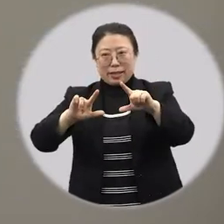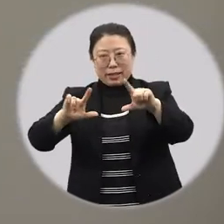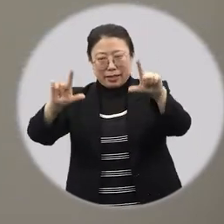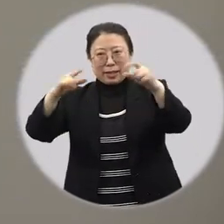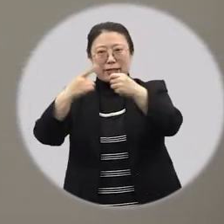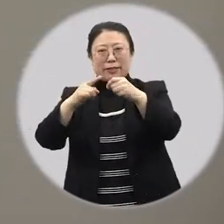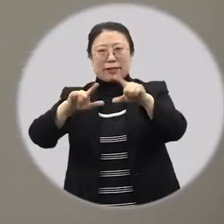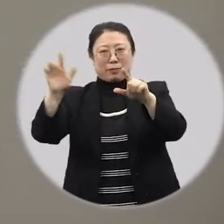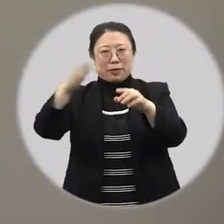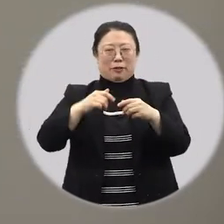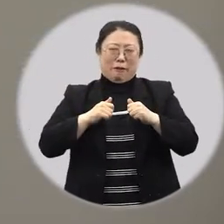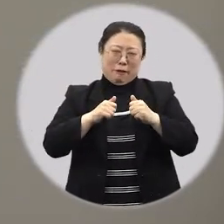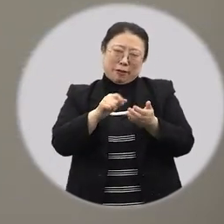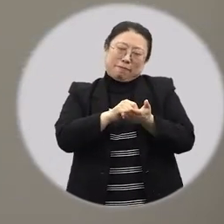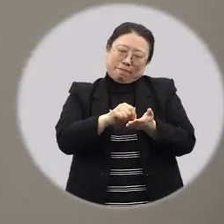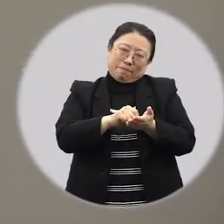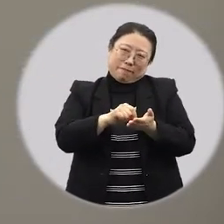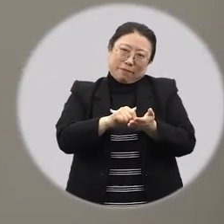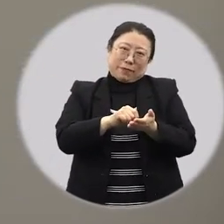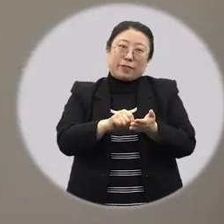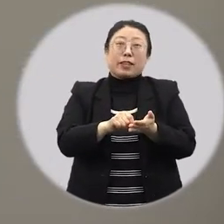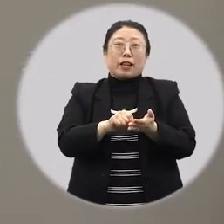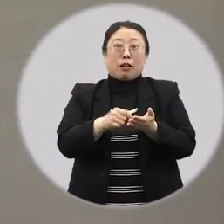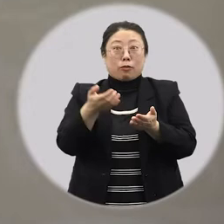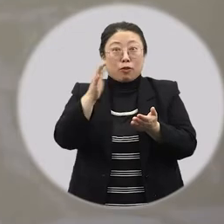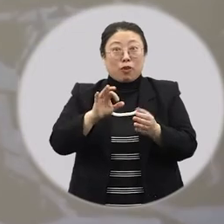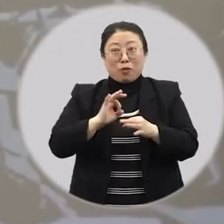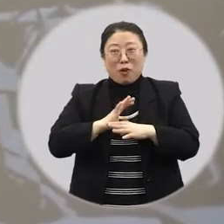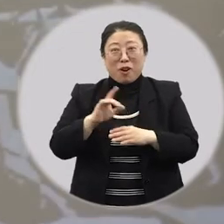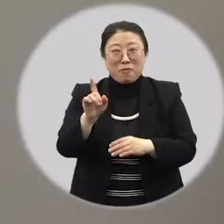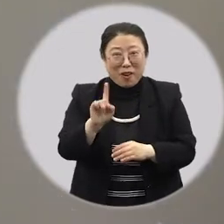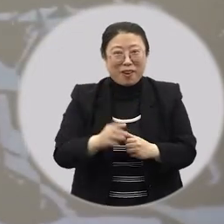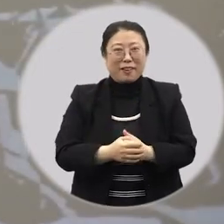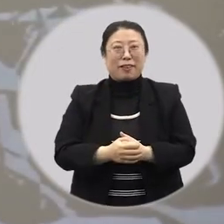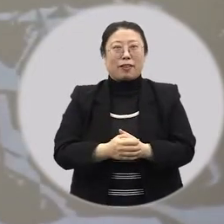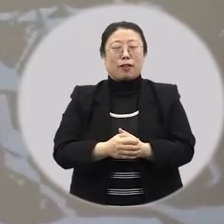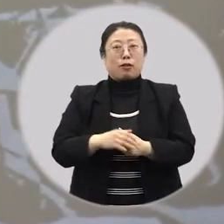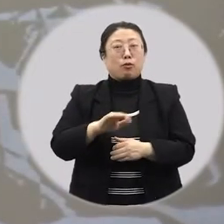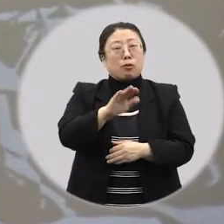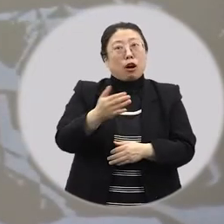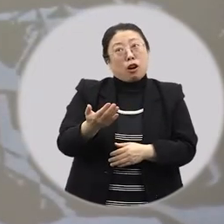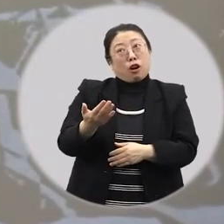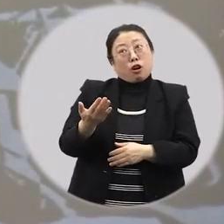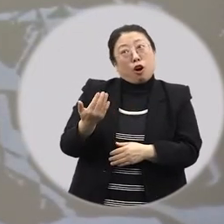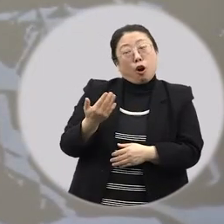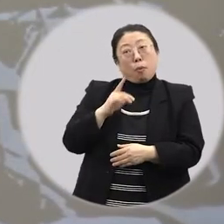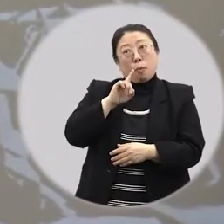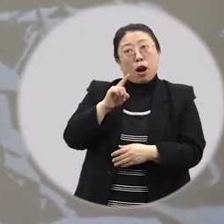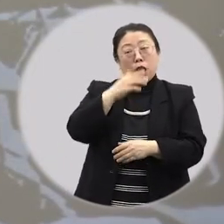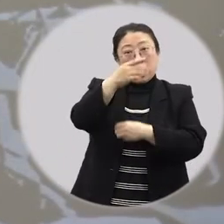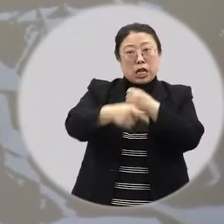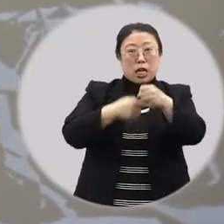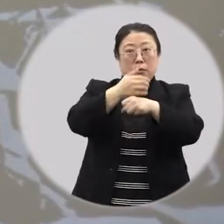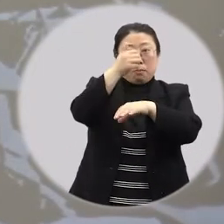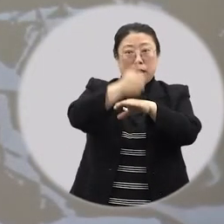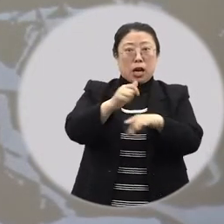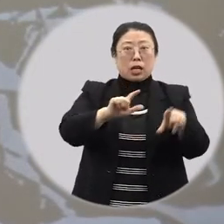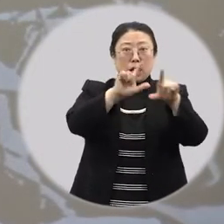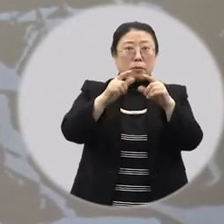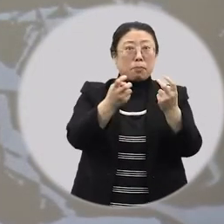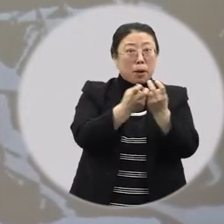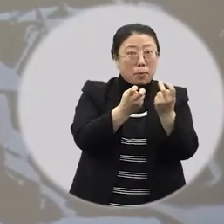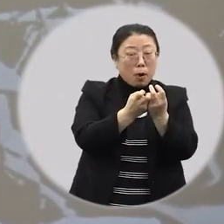첫날부터 시작해서 열심히 쓰고 있어요 그런데 놀라운 사실은 우리가 앞에서 말한 연말을 보내는 방법들이